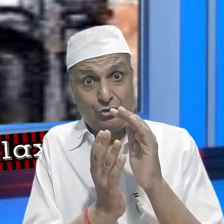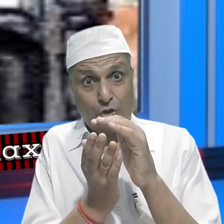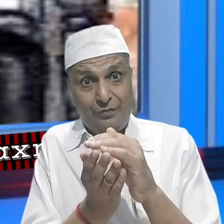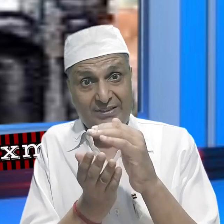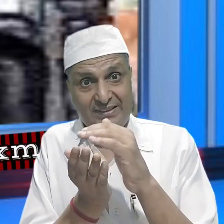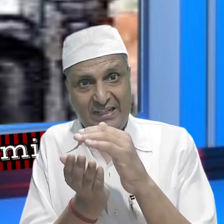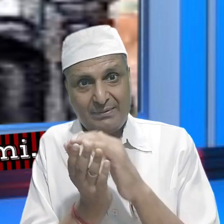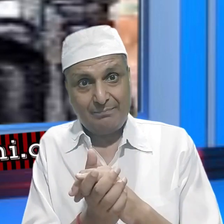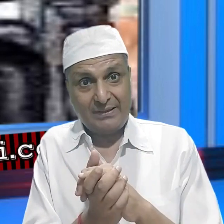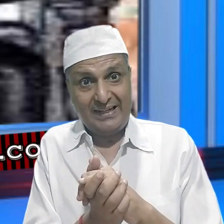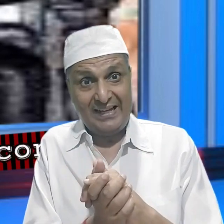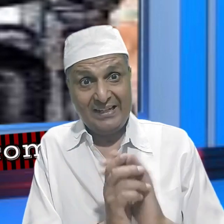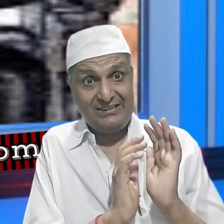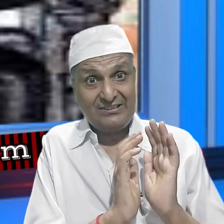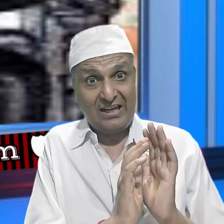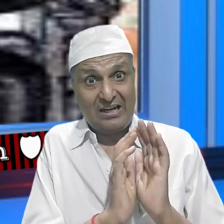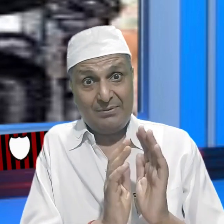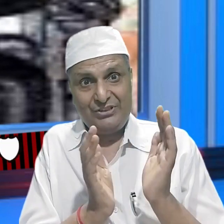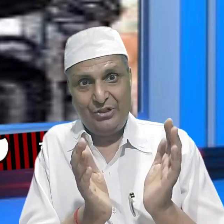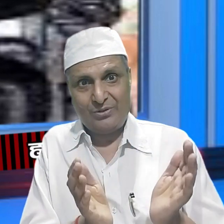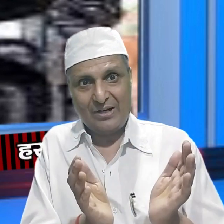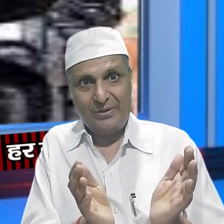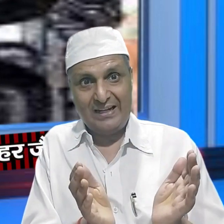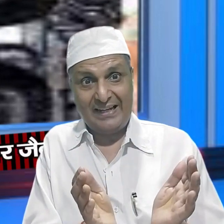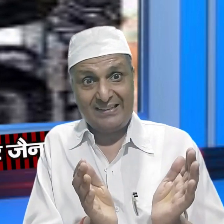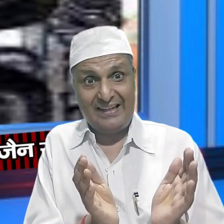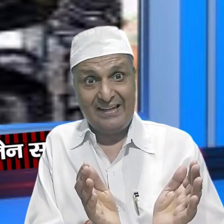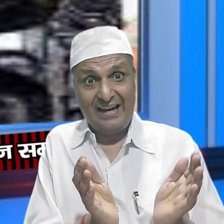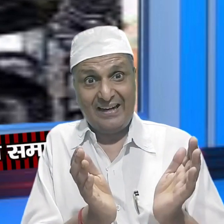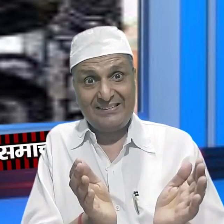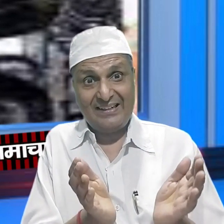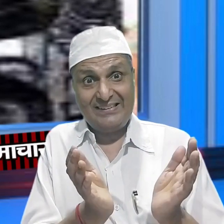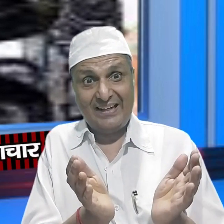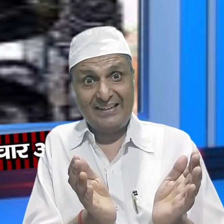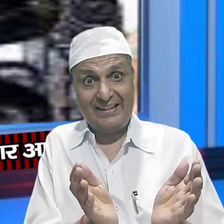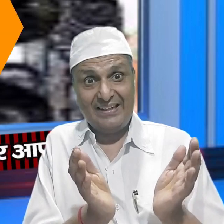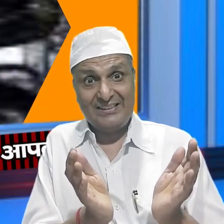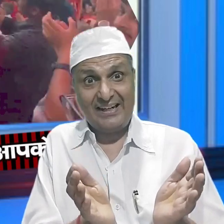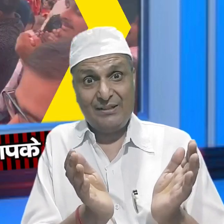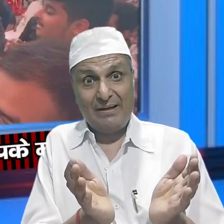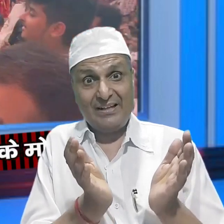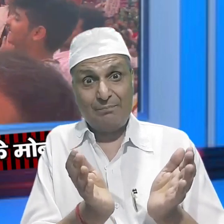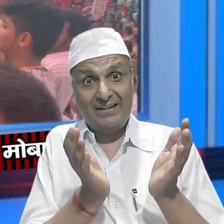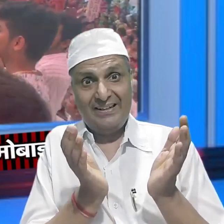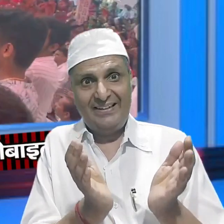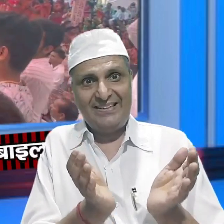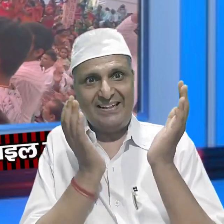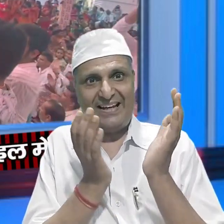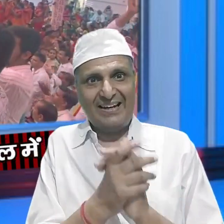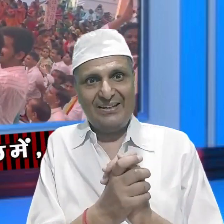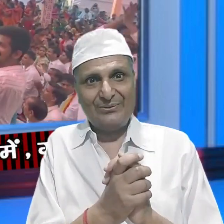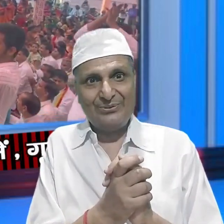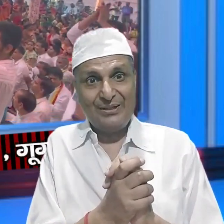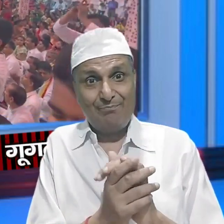प्रतिमा, 14वीं सदी का मंदिर है जिसका अब जीर्णोद्धार होने के लिए कहते हैं आचार्य ऋषि कहते हैं शायद मैं यहाँ पर